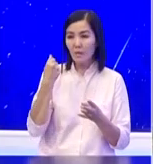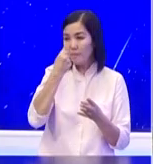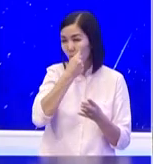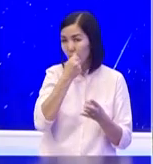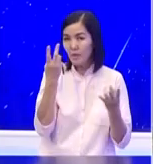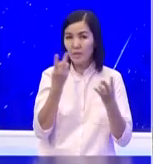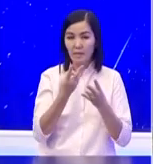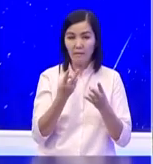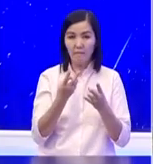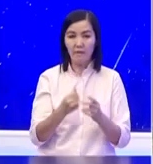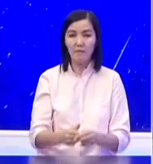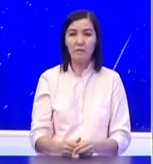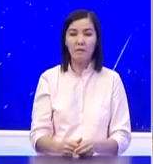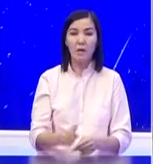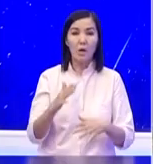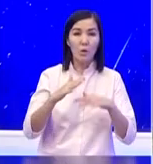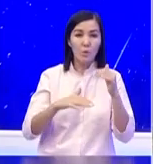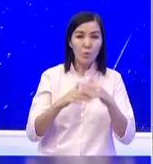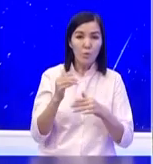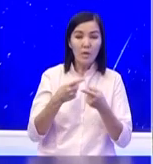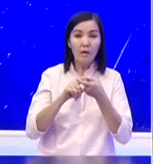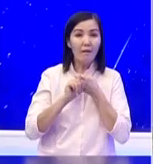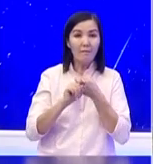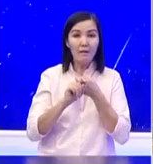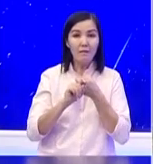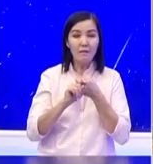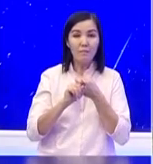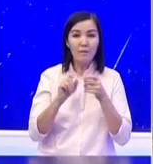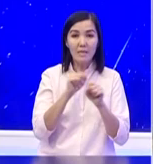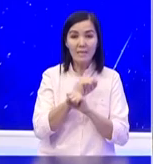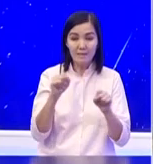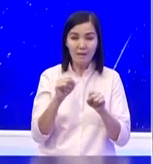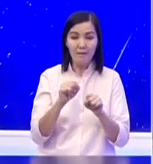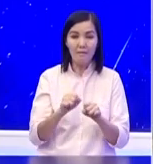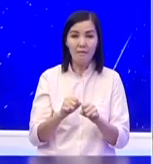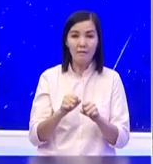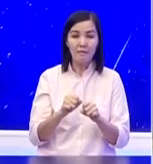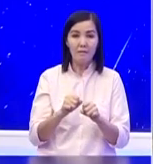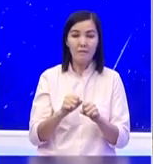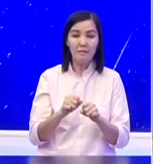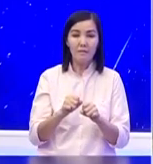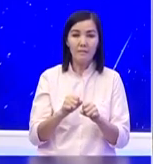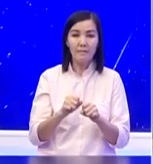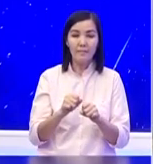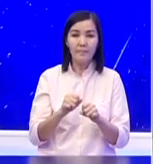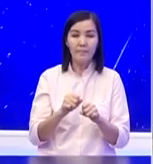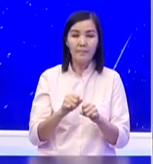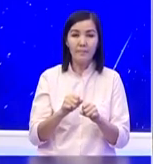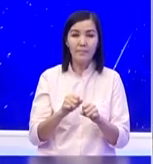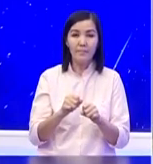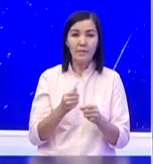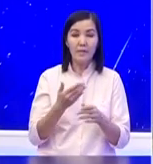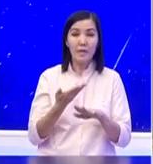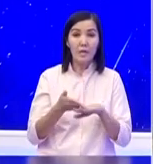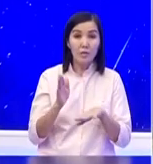одежды. То есть ваши руки не должны контактировать с отделяемым при кашле. Если это, конечно,